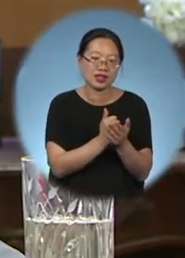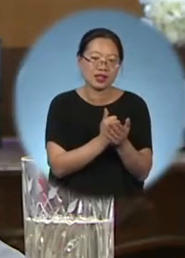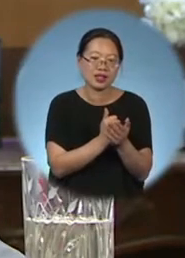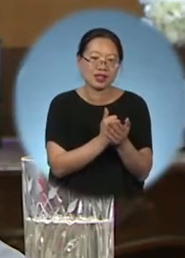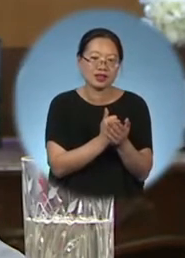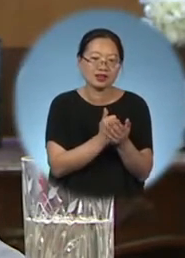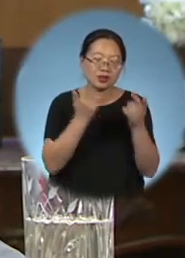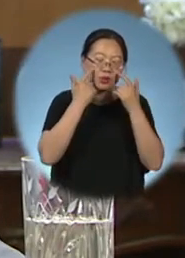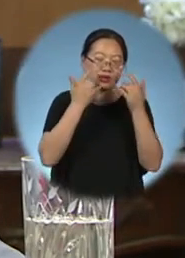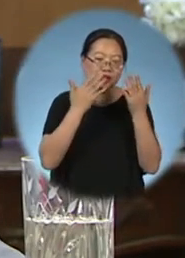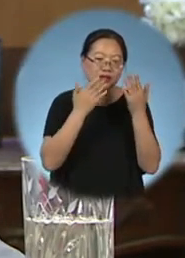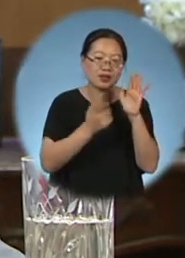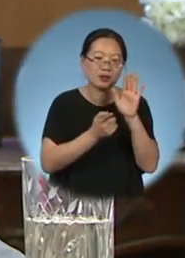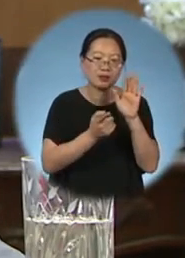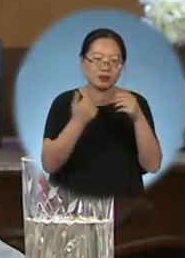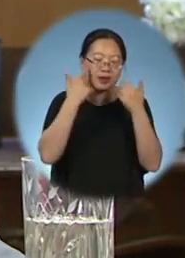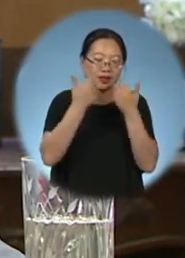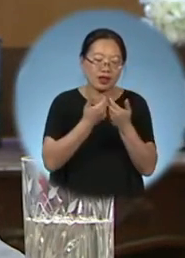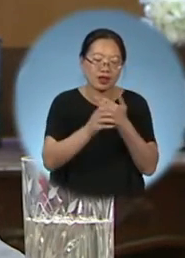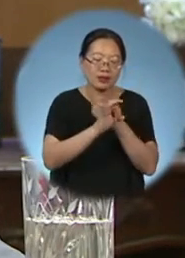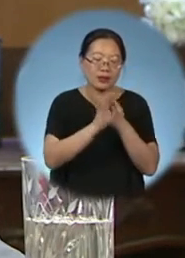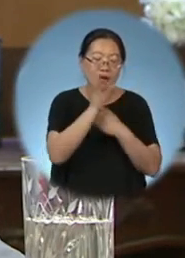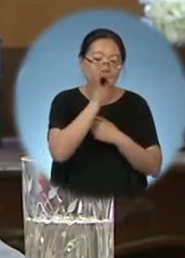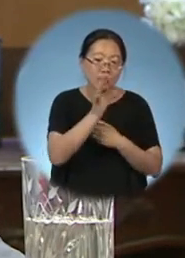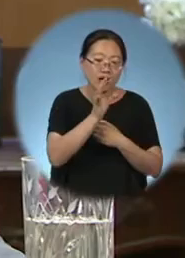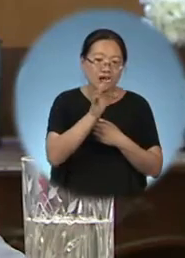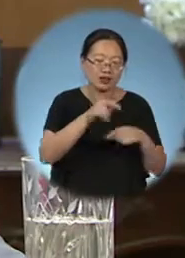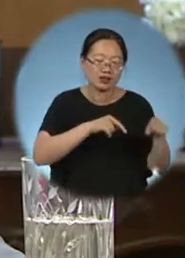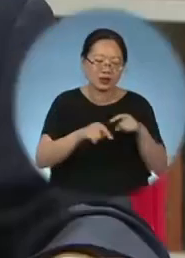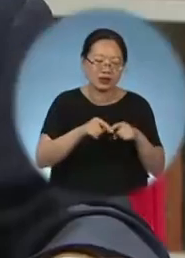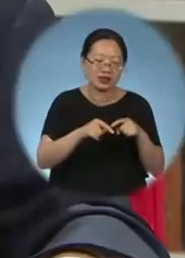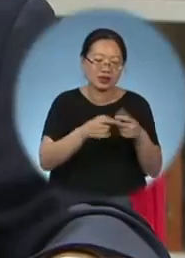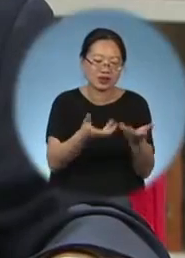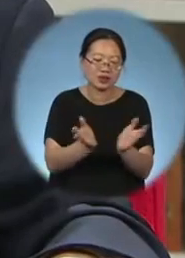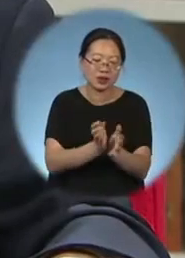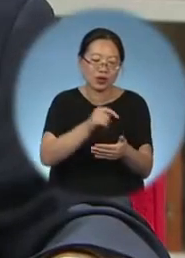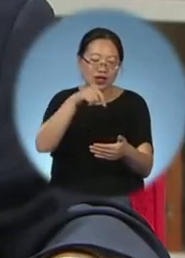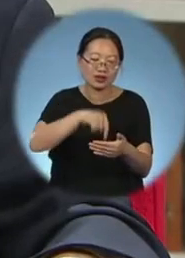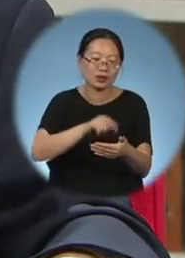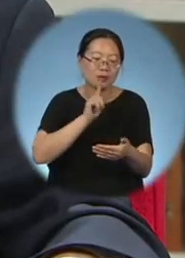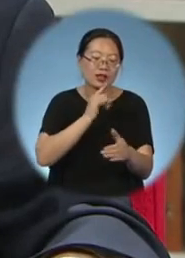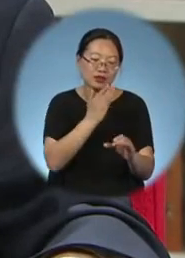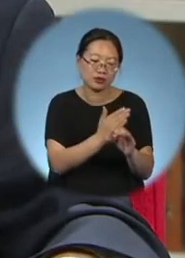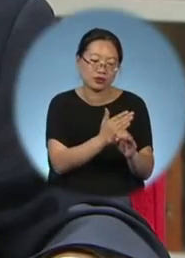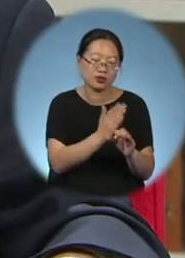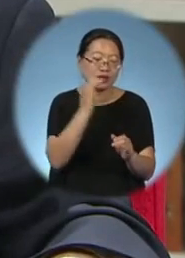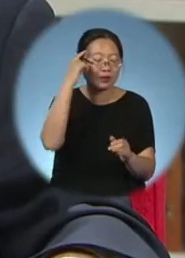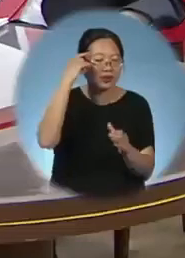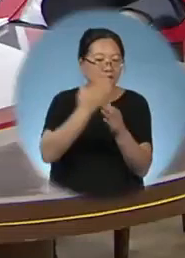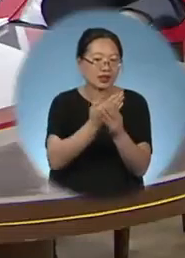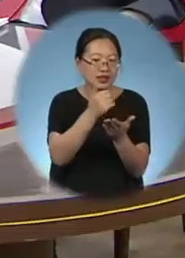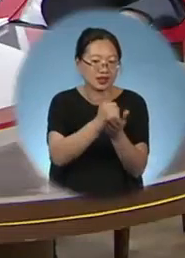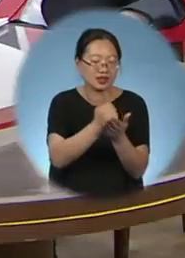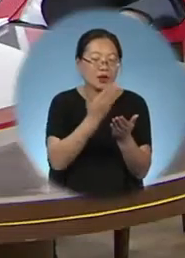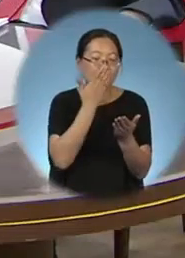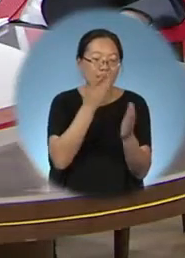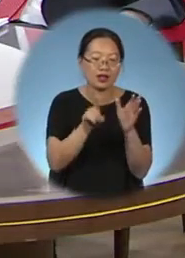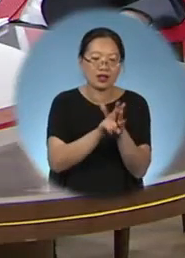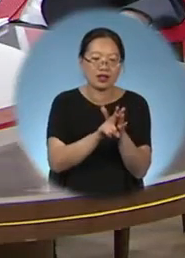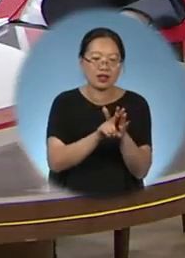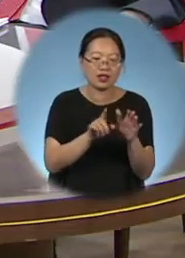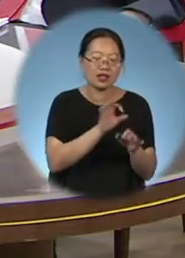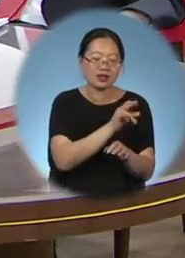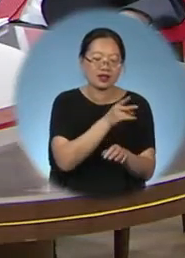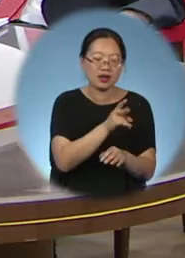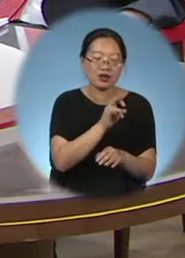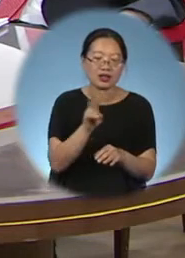명시적으로 반대한다면 불가능하다. 이렇게 정치권에서도 이야기해요. 근데 이제 박사님께서는 그러기 위해서는